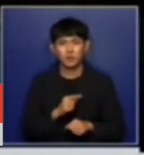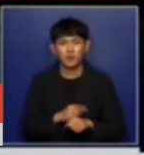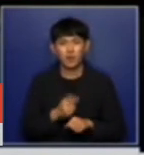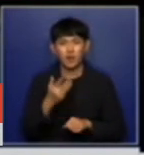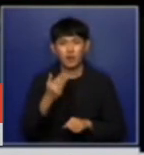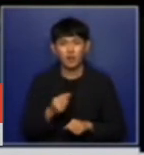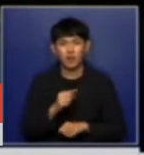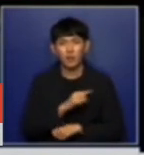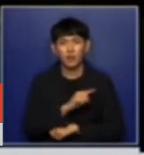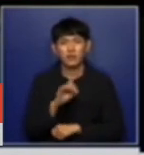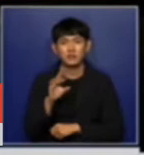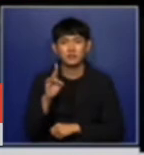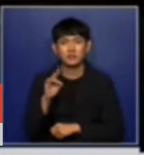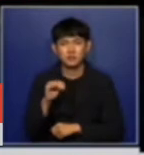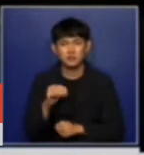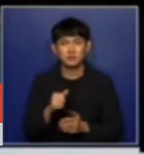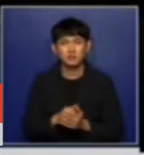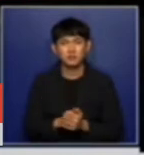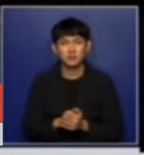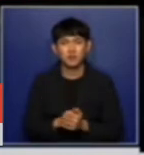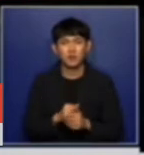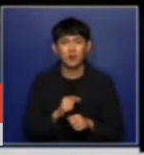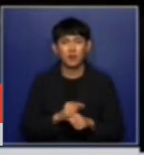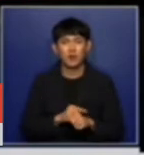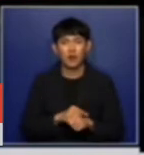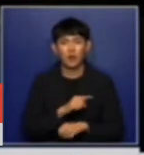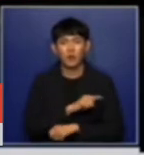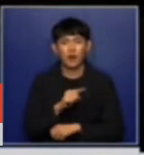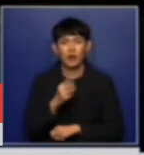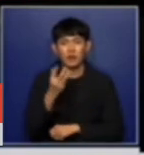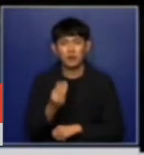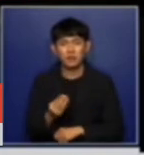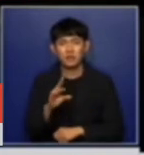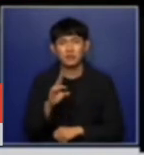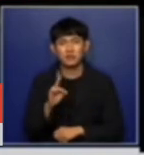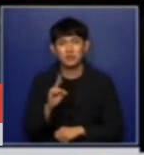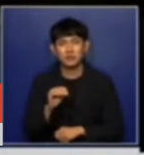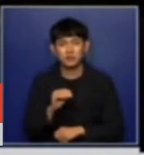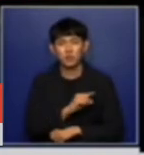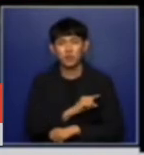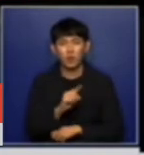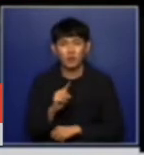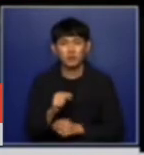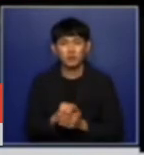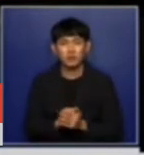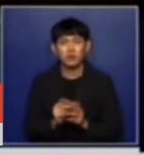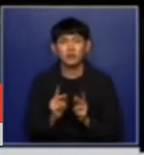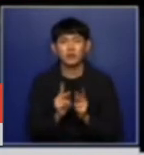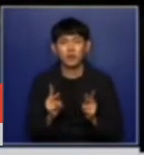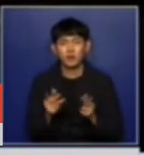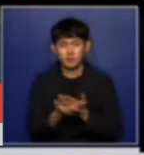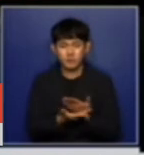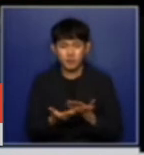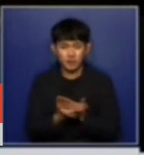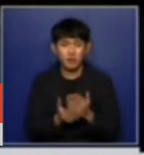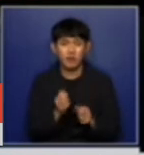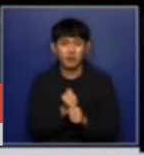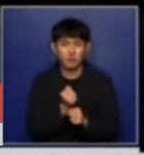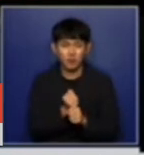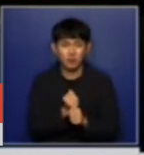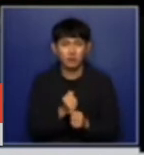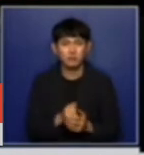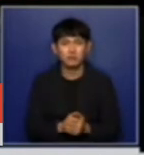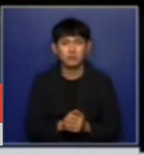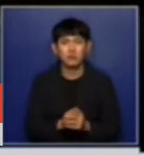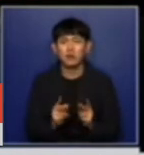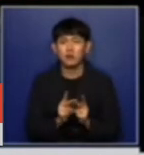วันครับเหลืออยู่70วันที่จะมีพิจารณาในชั้นของกรรมธิการท่านประธานครับ